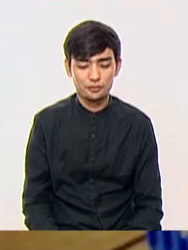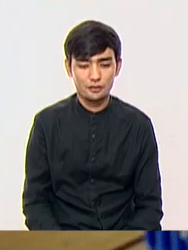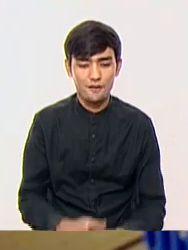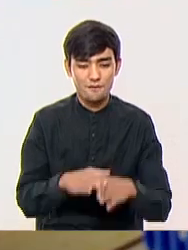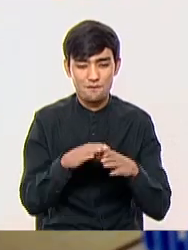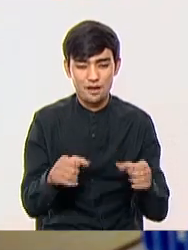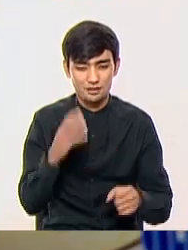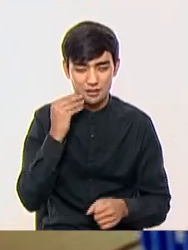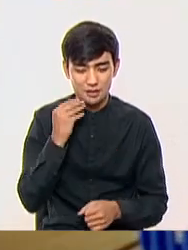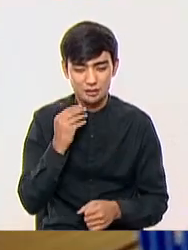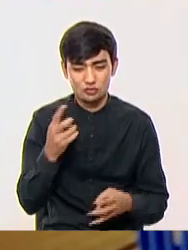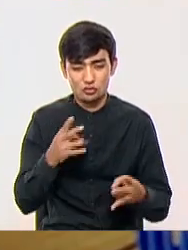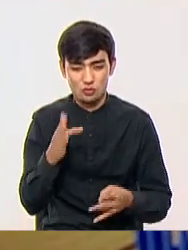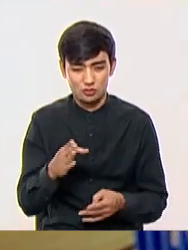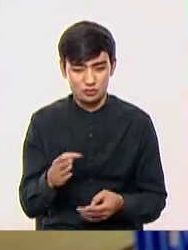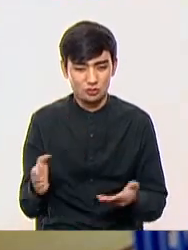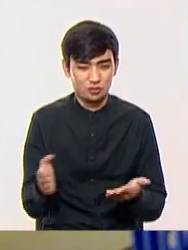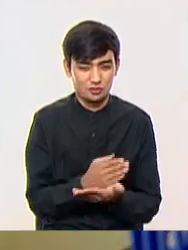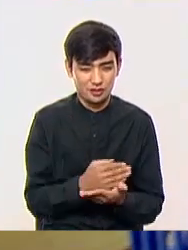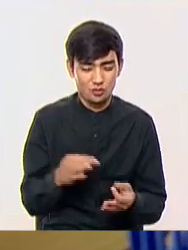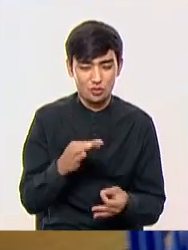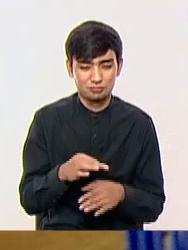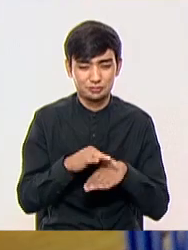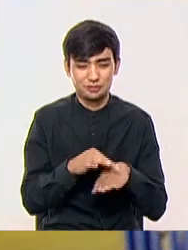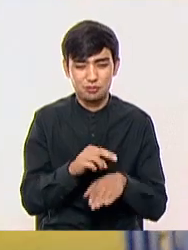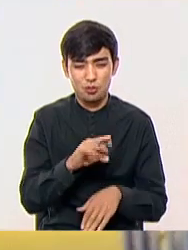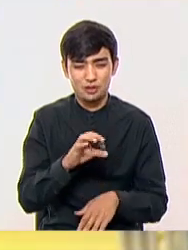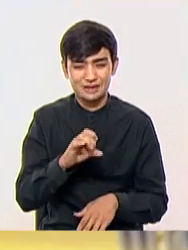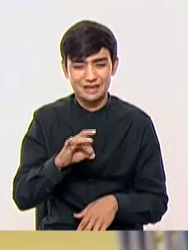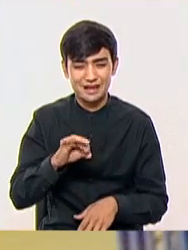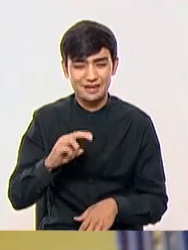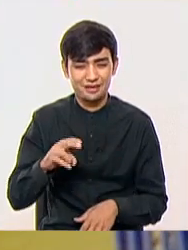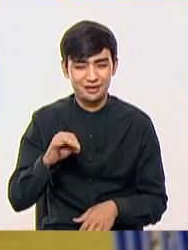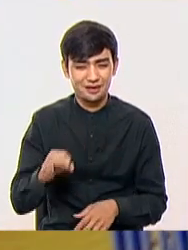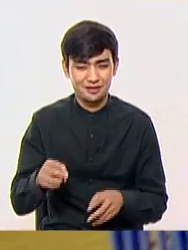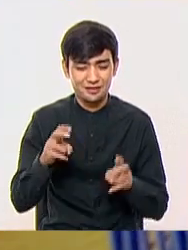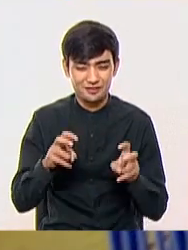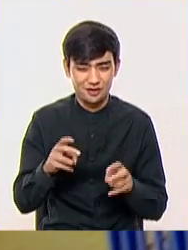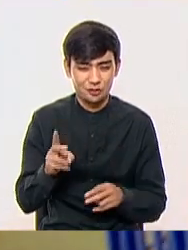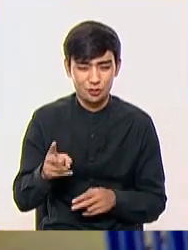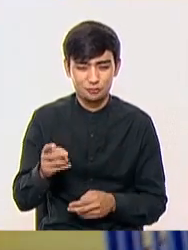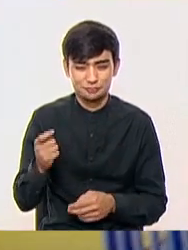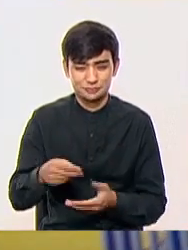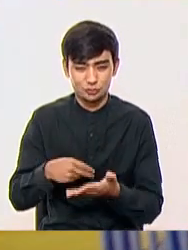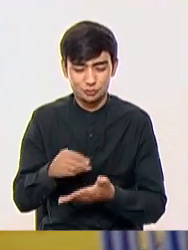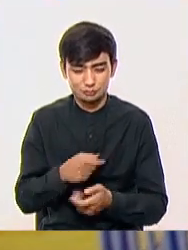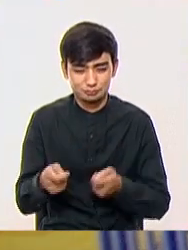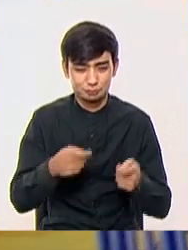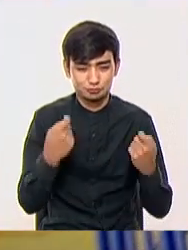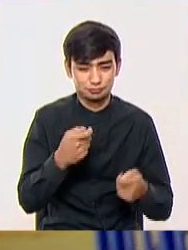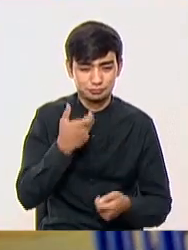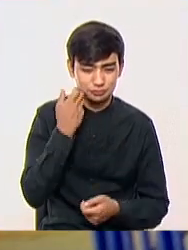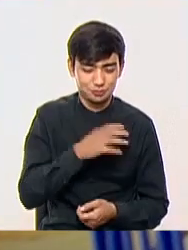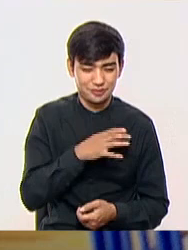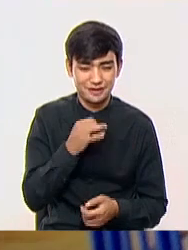Власти Алматы намерены избавиться от посредников. По словам акима мегаполиса Ербулата Досаева, цены на продукты